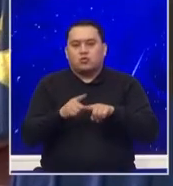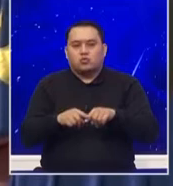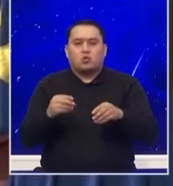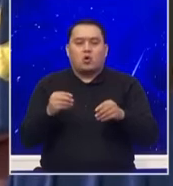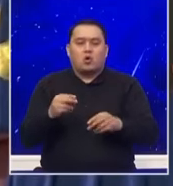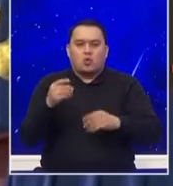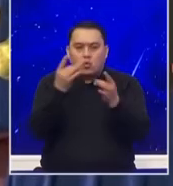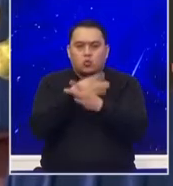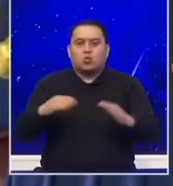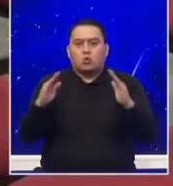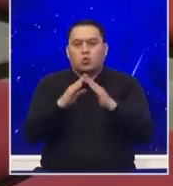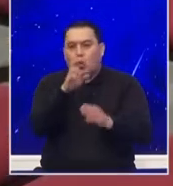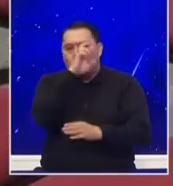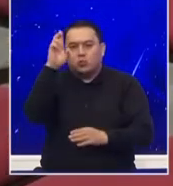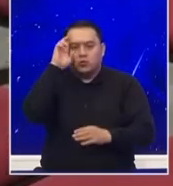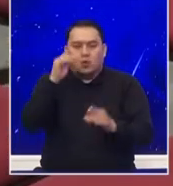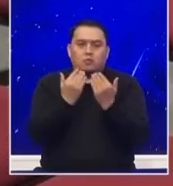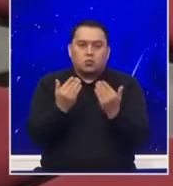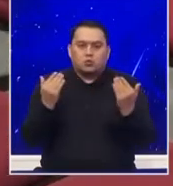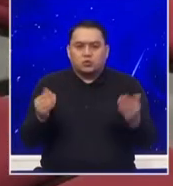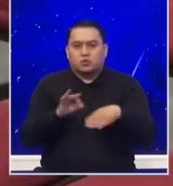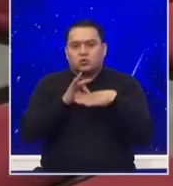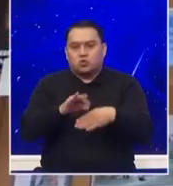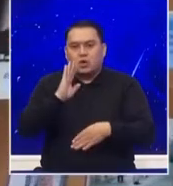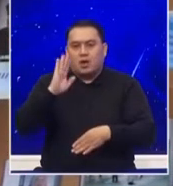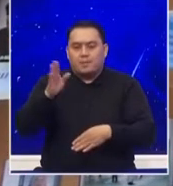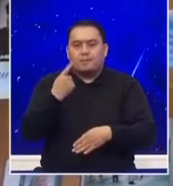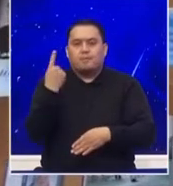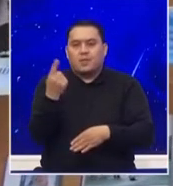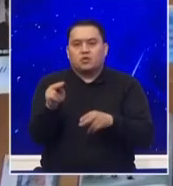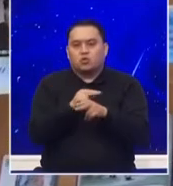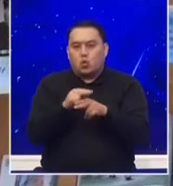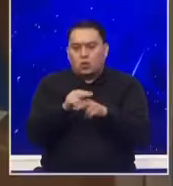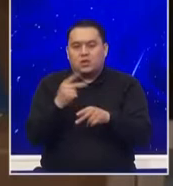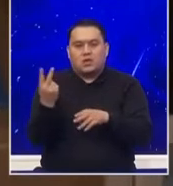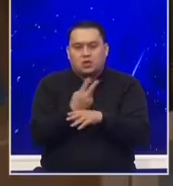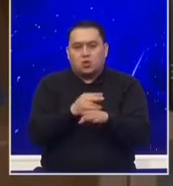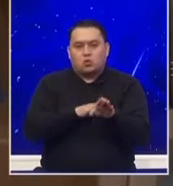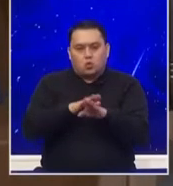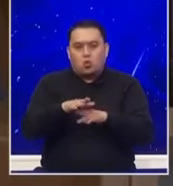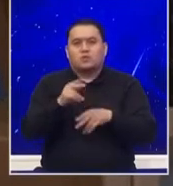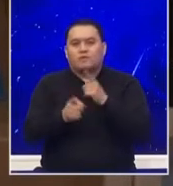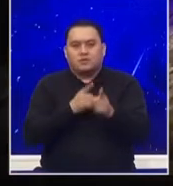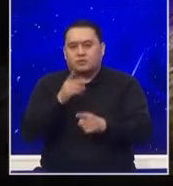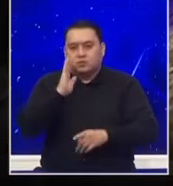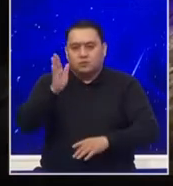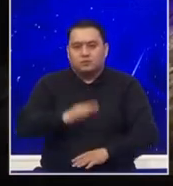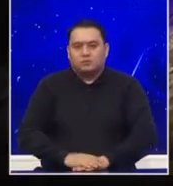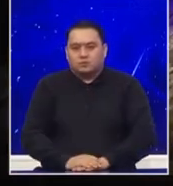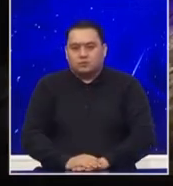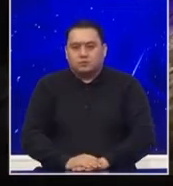мәдениет үйлеріне ғана емес, кітапхана, музей, архивтерге жүргізіледі. Бірі ағымдағы жөндеуден өтсе, екіншісі толықтай жаңартылмақ.